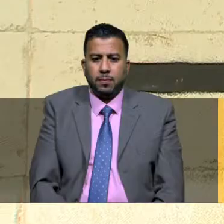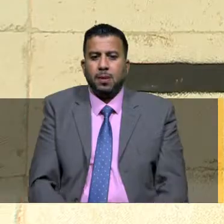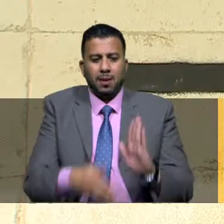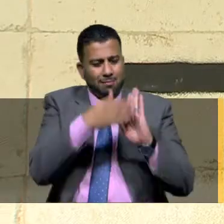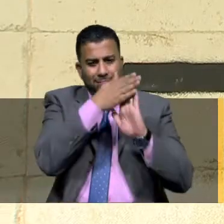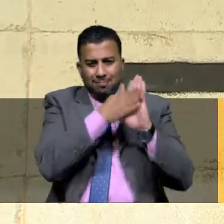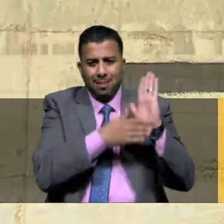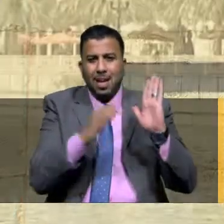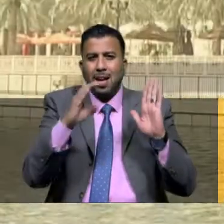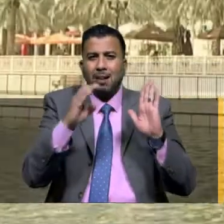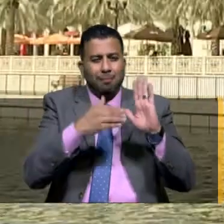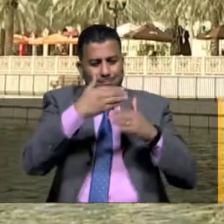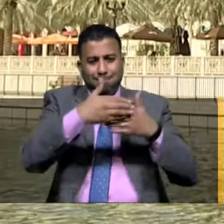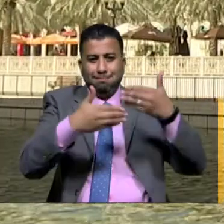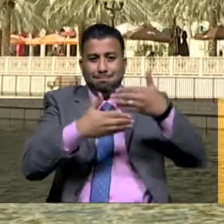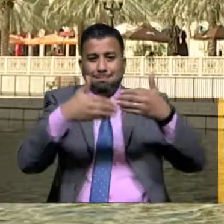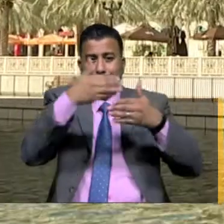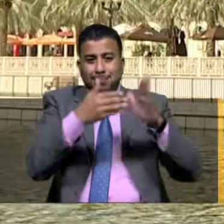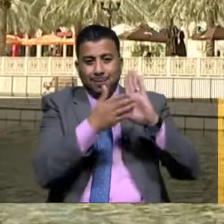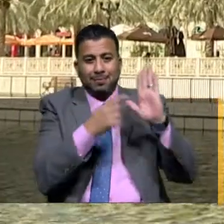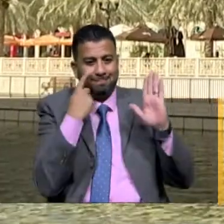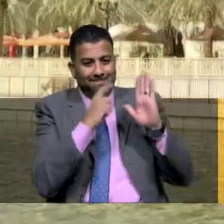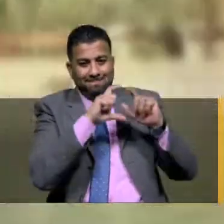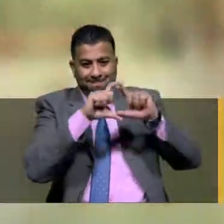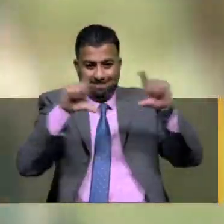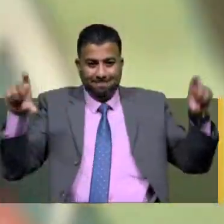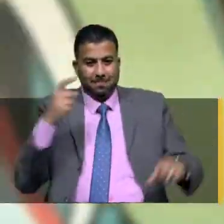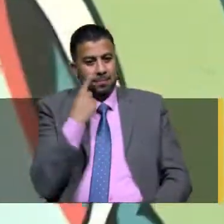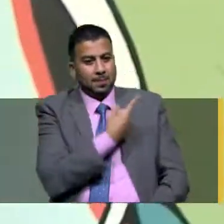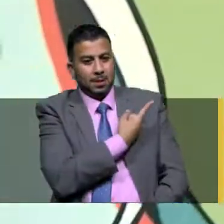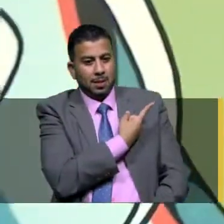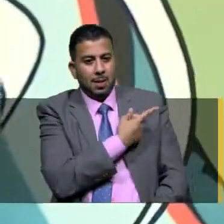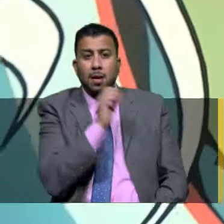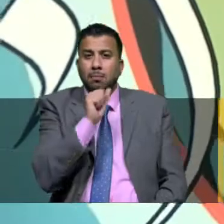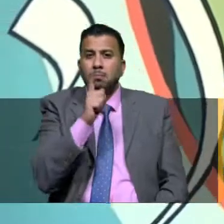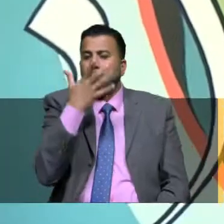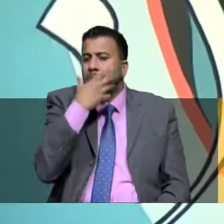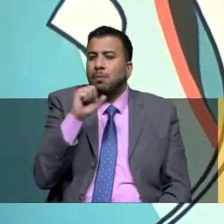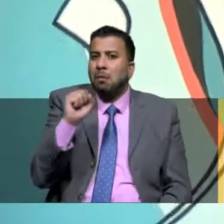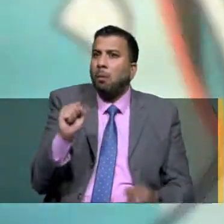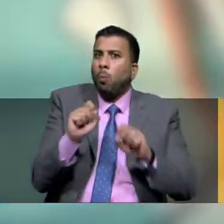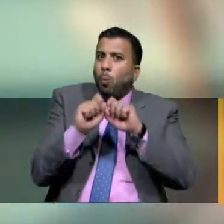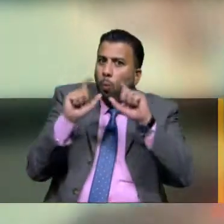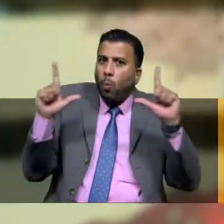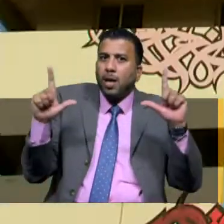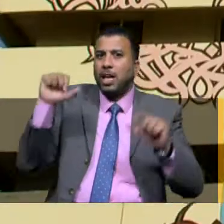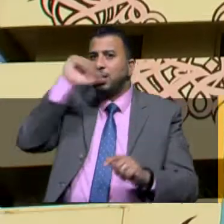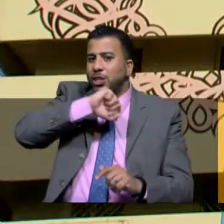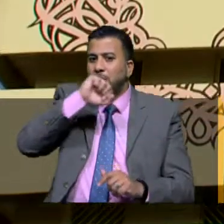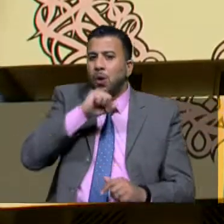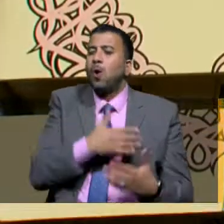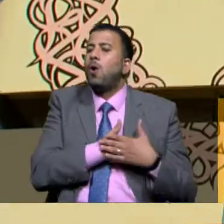الجداريات تهدف للمساهمة في إعطاء لمحات إبداعية للإمارة الباسمة وجذب عشاق